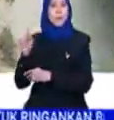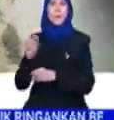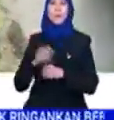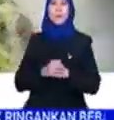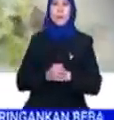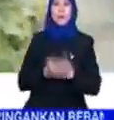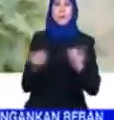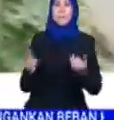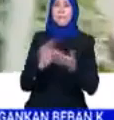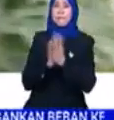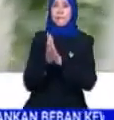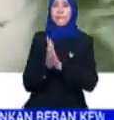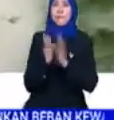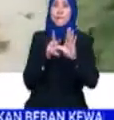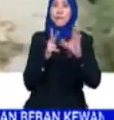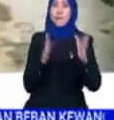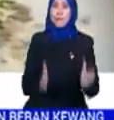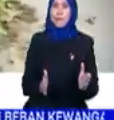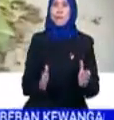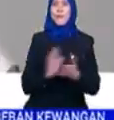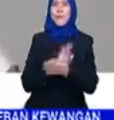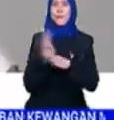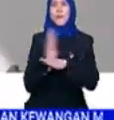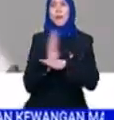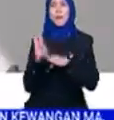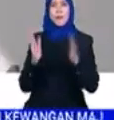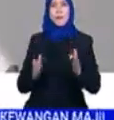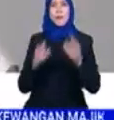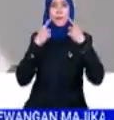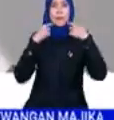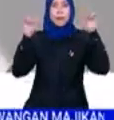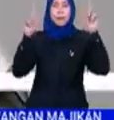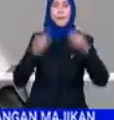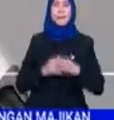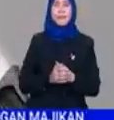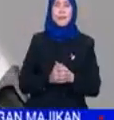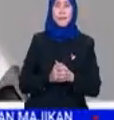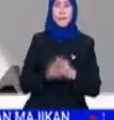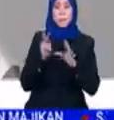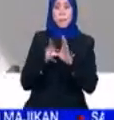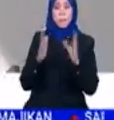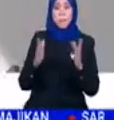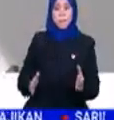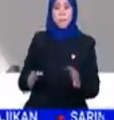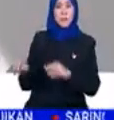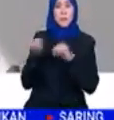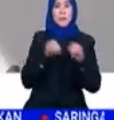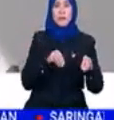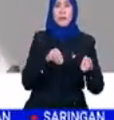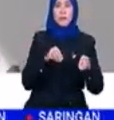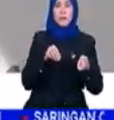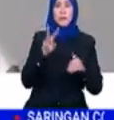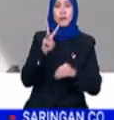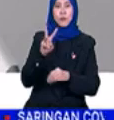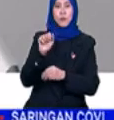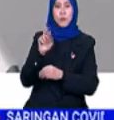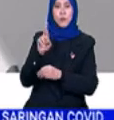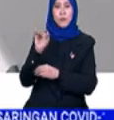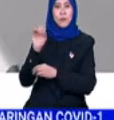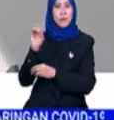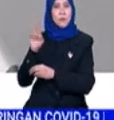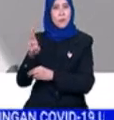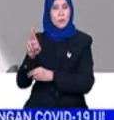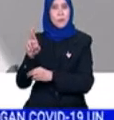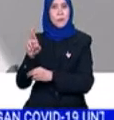sebagai Usahawan percaya Hai pusetto hijrah wanikmah ini juga diberi pecahan